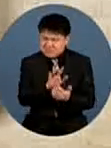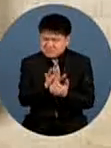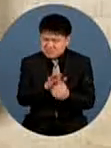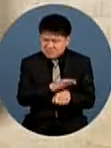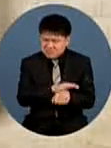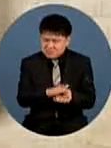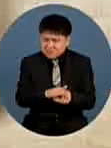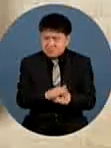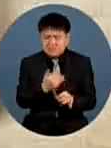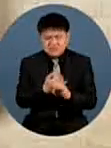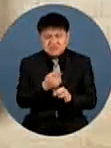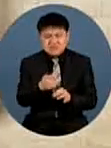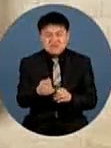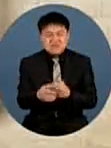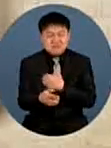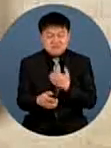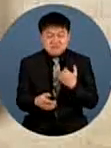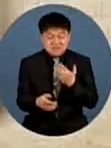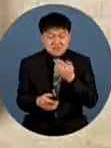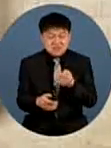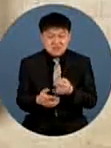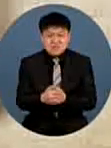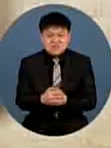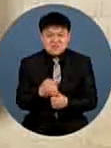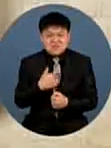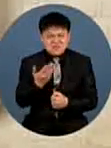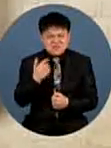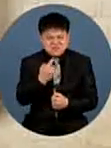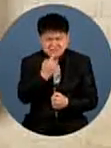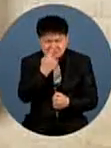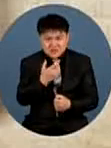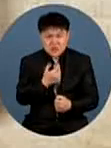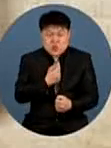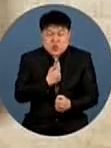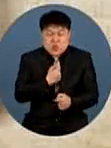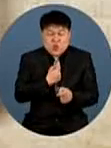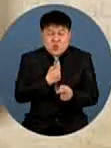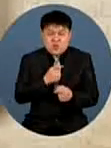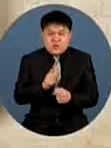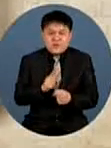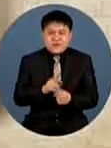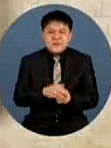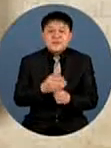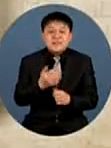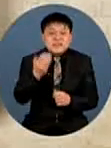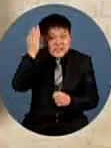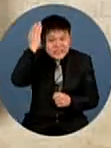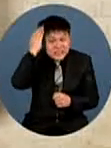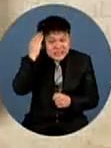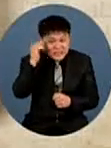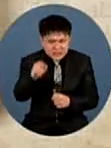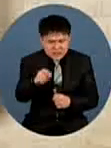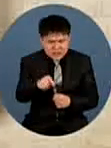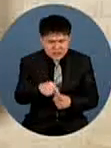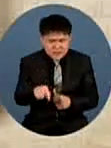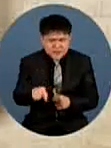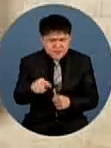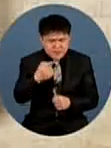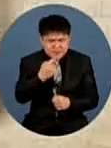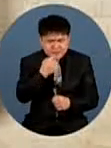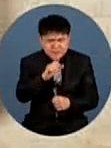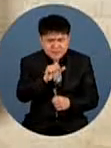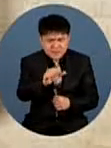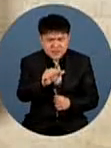하면요. 참 저도 저 모양을 보고 놀랐는데요. 흙이 그백 다섯 점을 탈출을 못하게 하는 수가